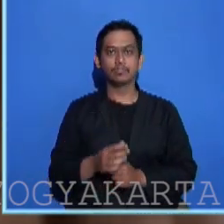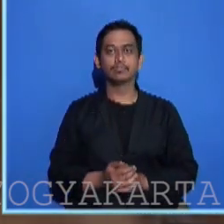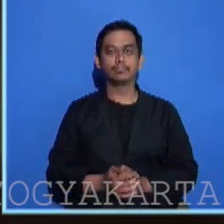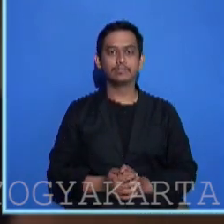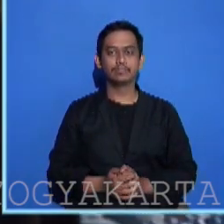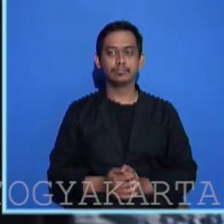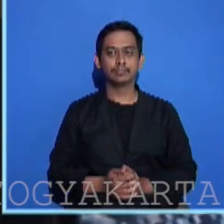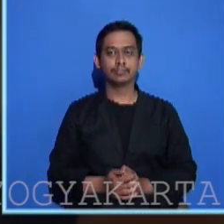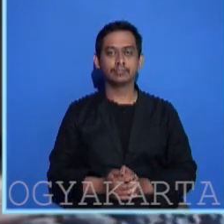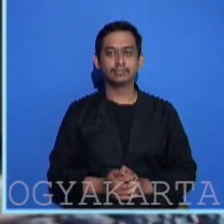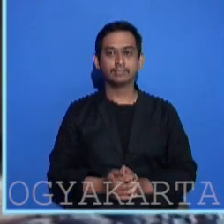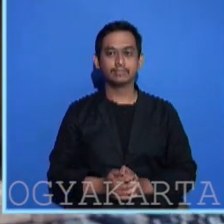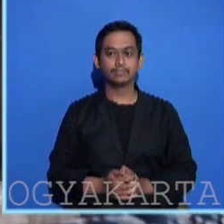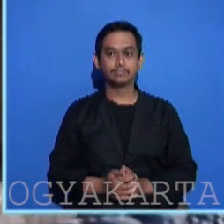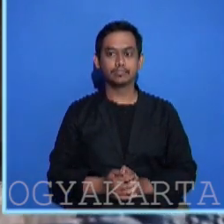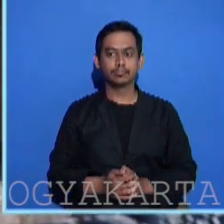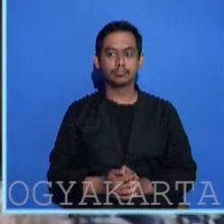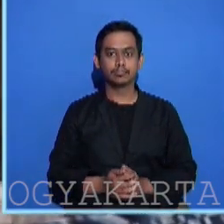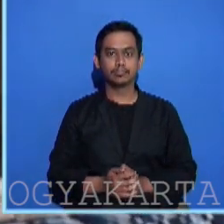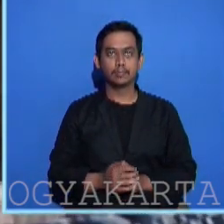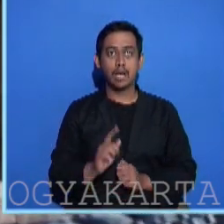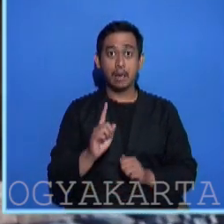gua, saya rem, belum remnya,